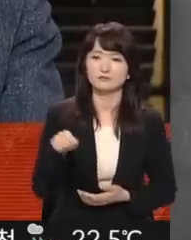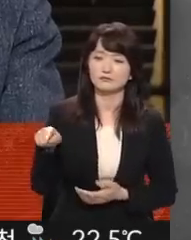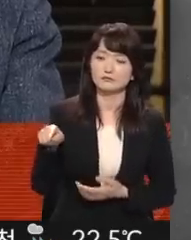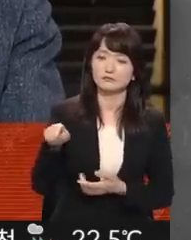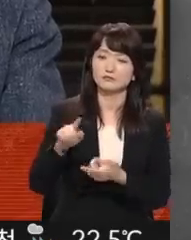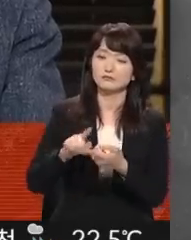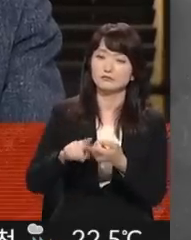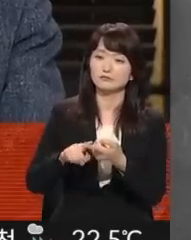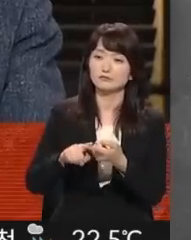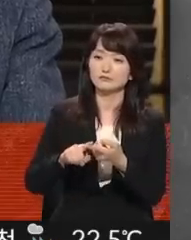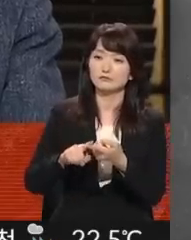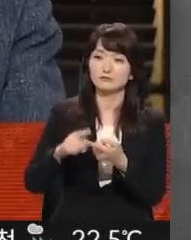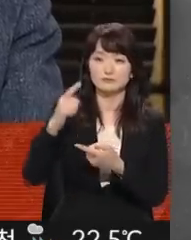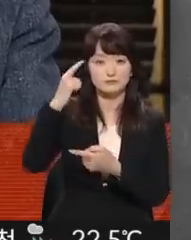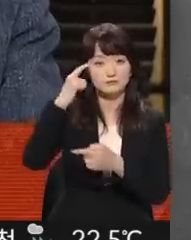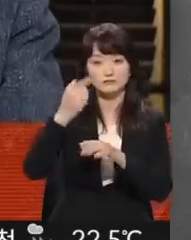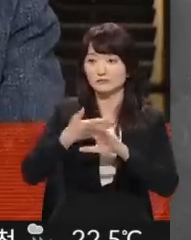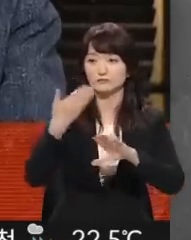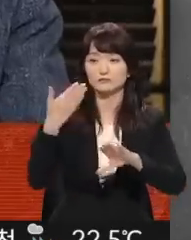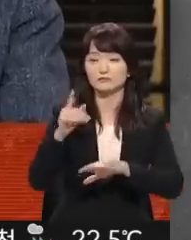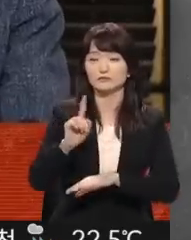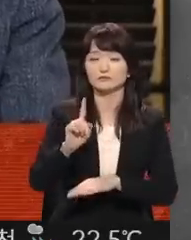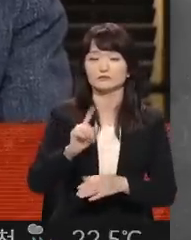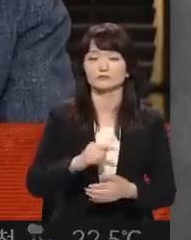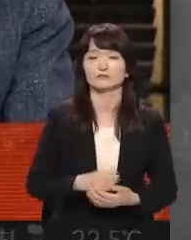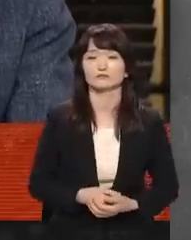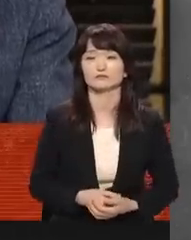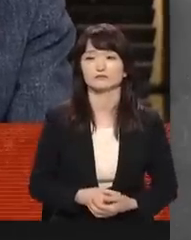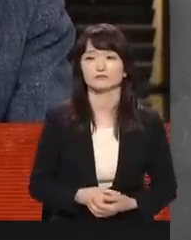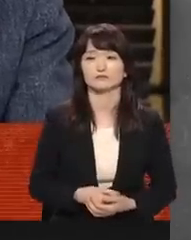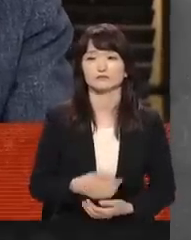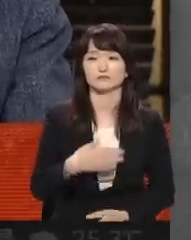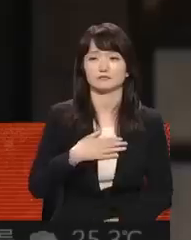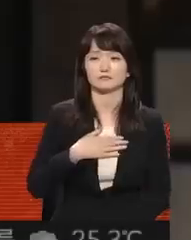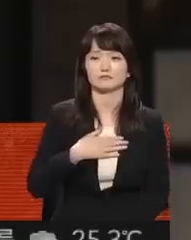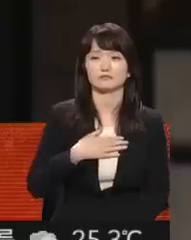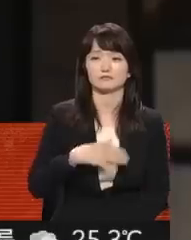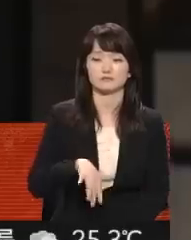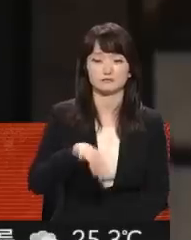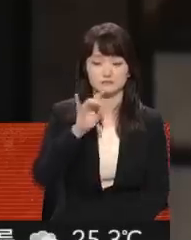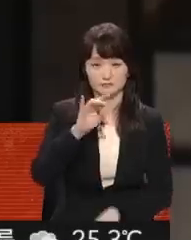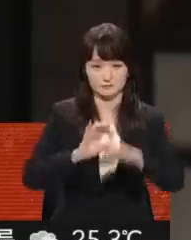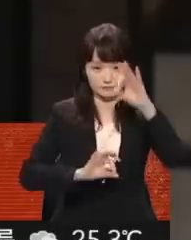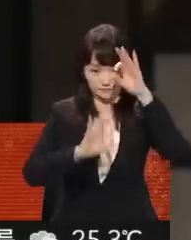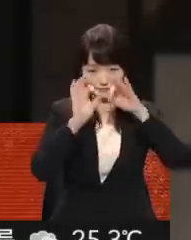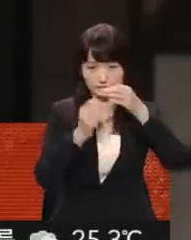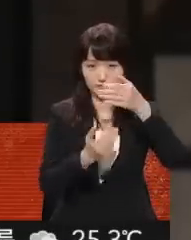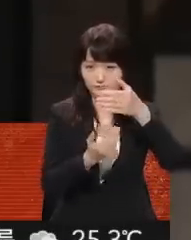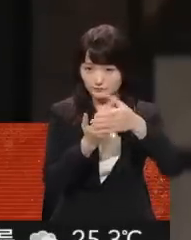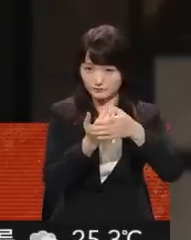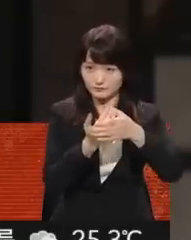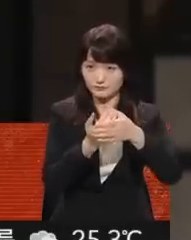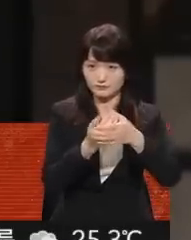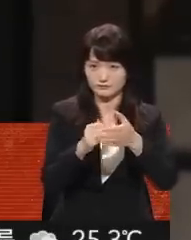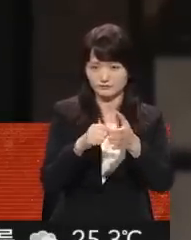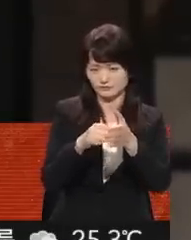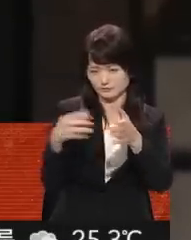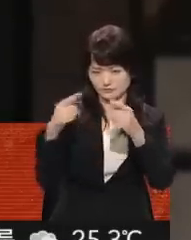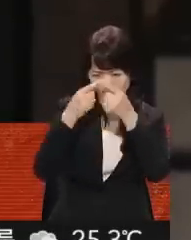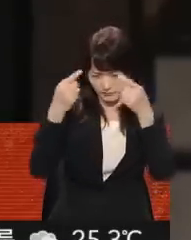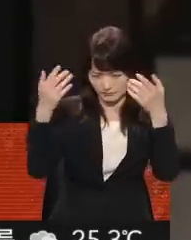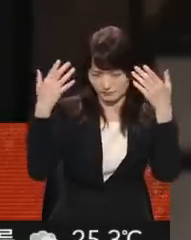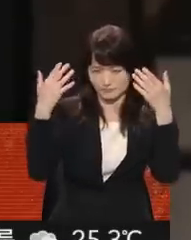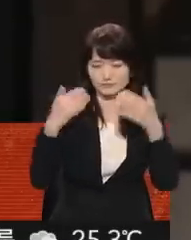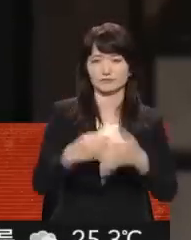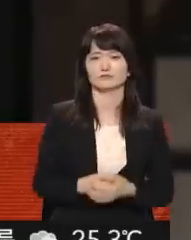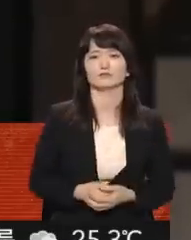생각을 달리 하신다고 들었습니다 예 저는 이제 제일 처음에이 사건이 발생됐을 때 명문대생대 뭐